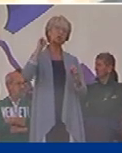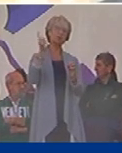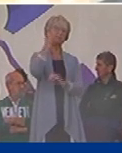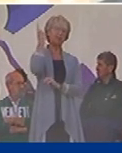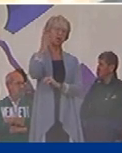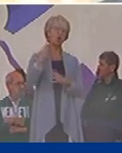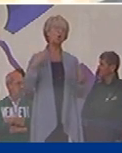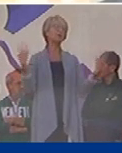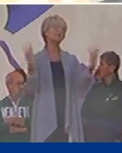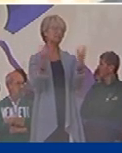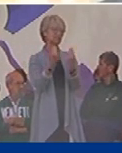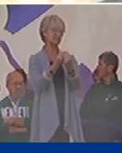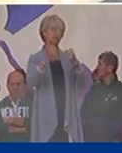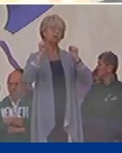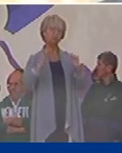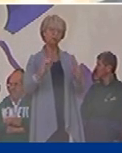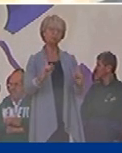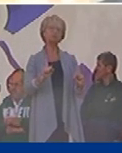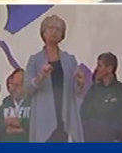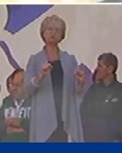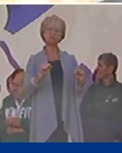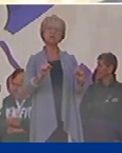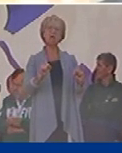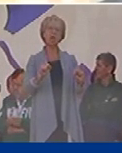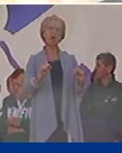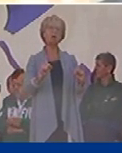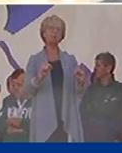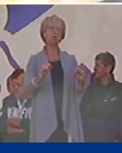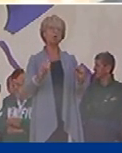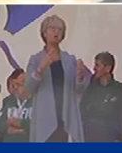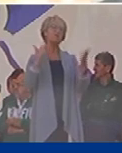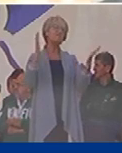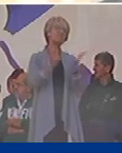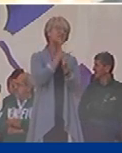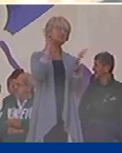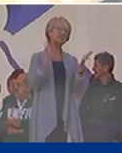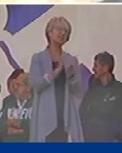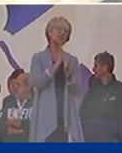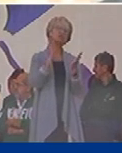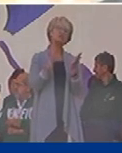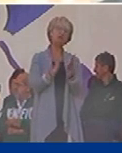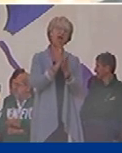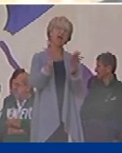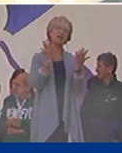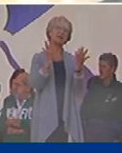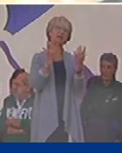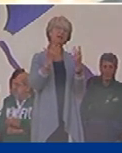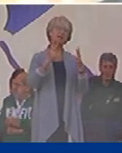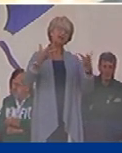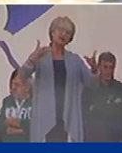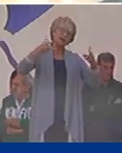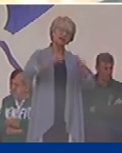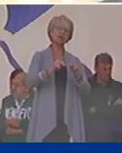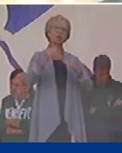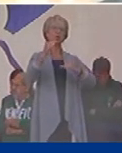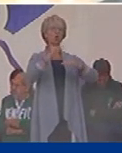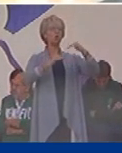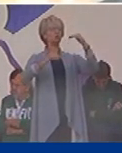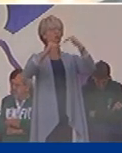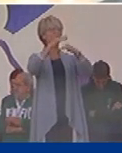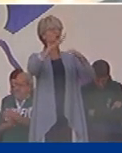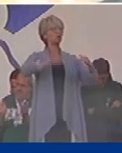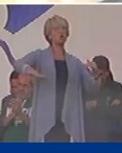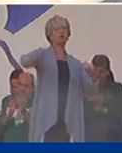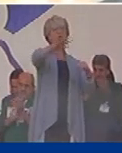insieme potremmo, diciamo, festeggiare la la ricostruzione del mio borgo.